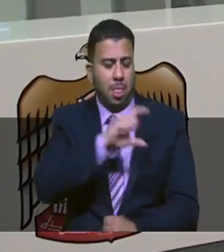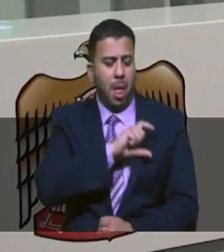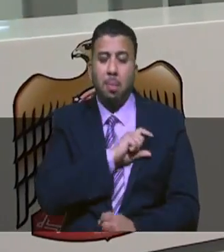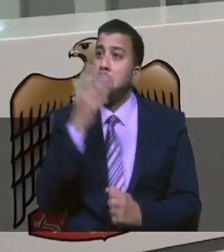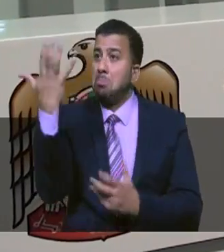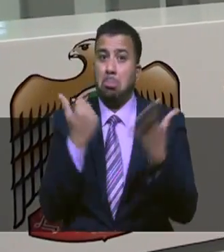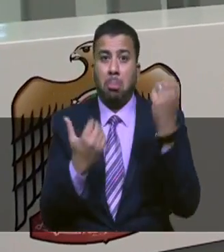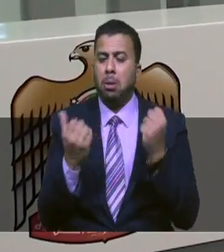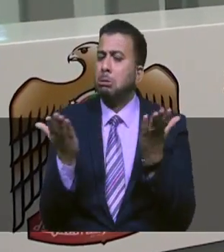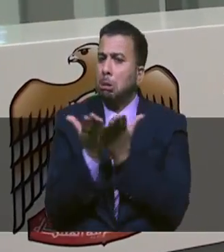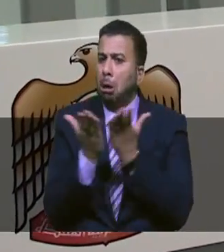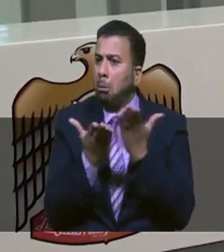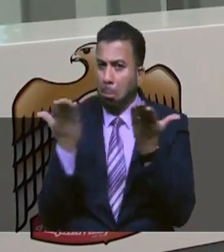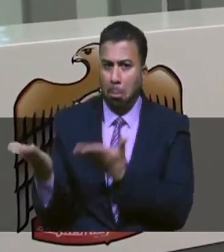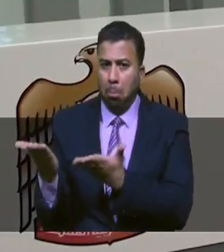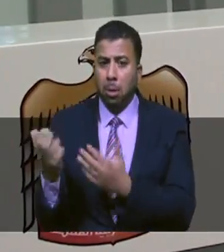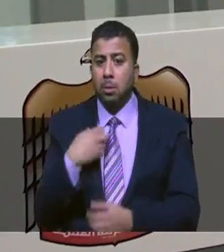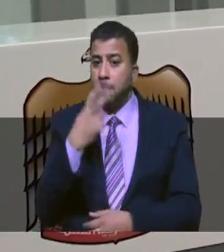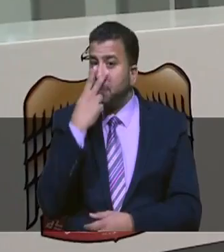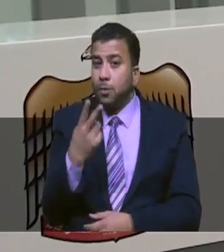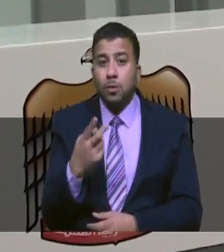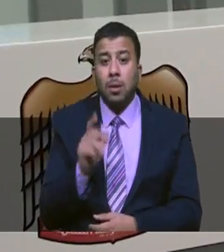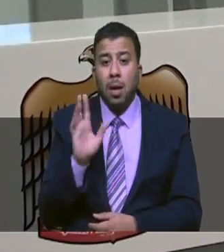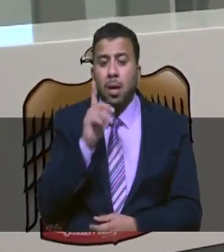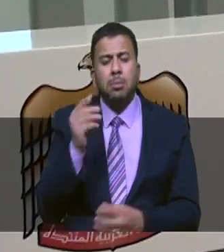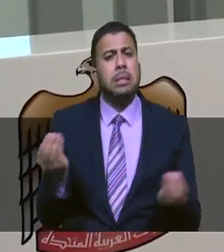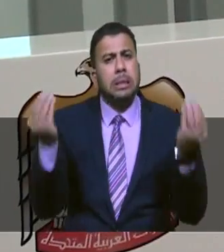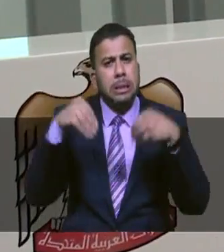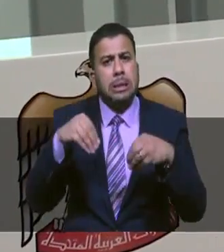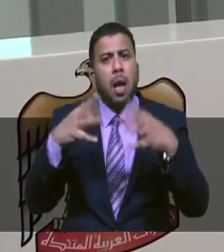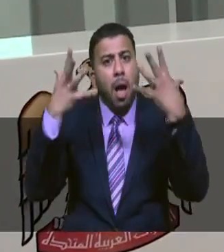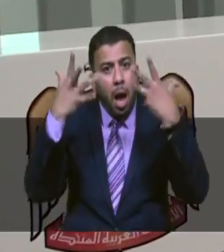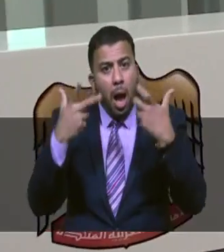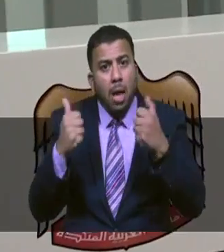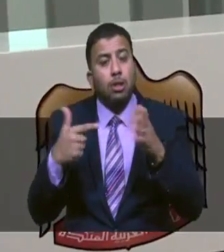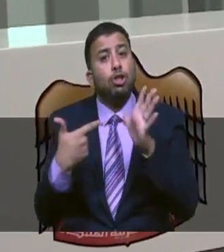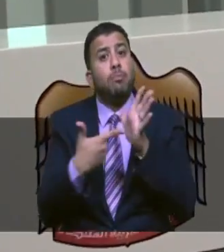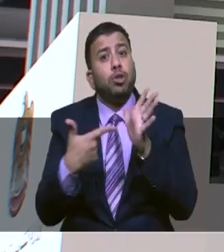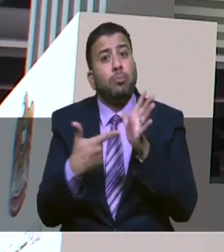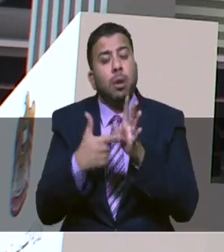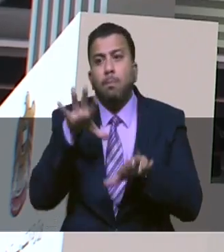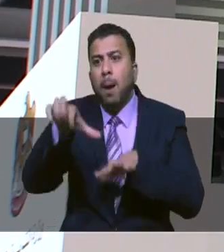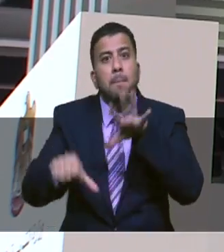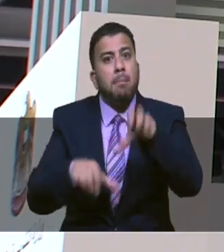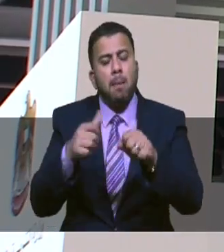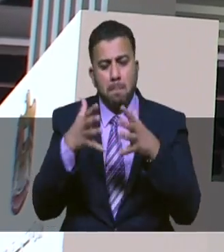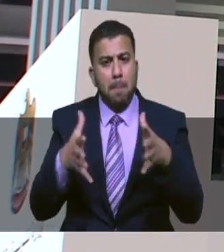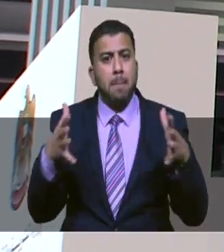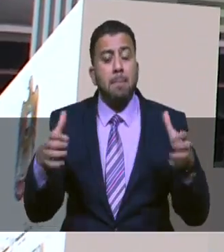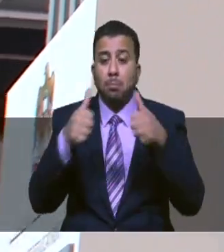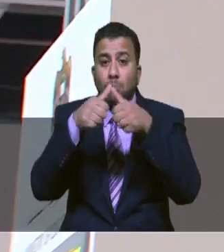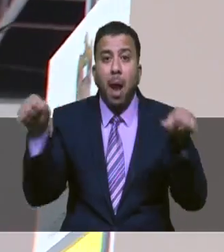الدولة للدراسة إليها، والدليل هذا طبعا تزايد أعداد الجامعات والمؤسسات المشاركة في هذا